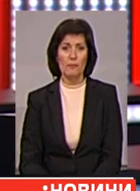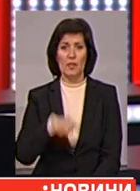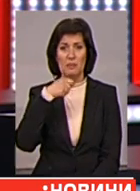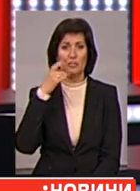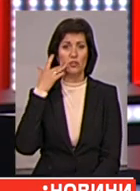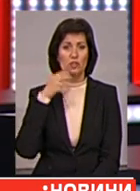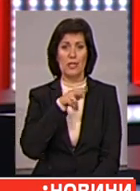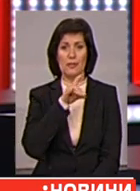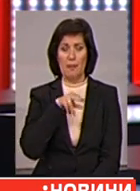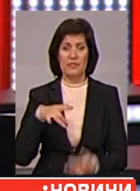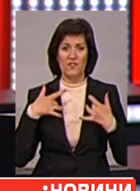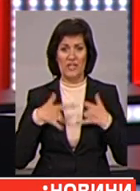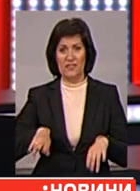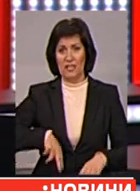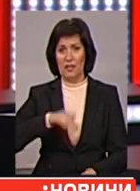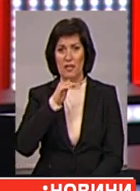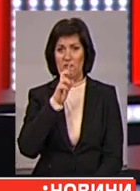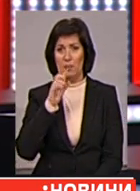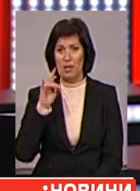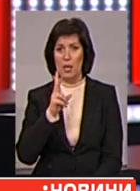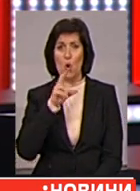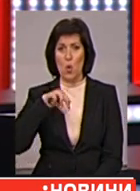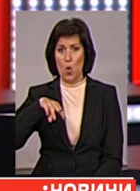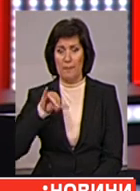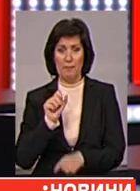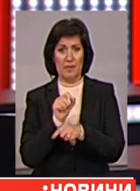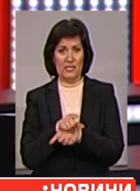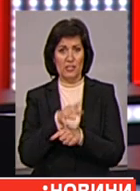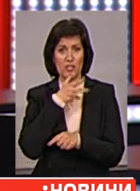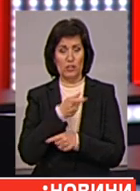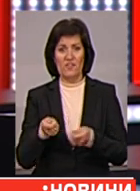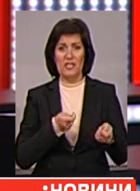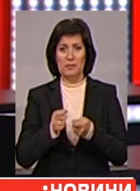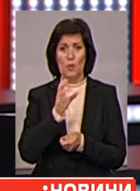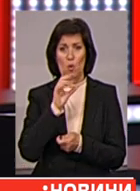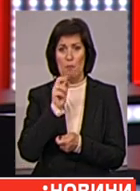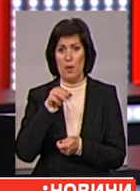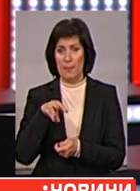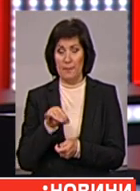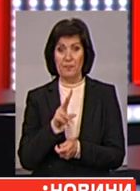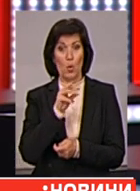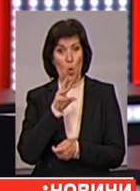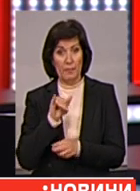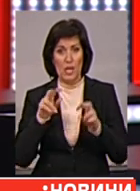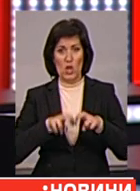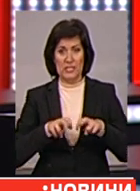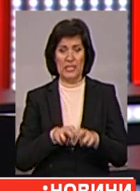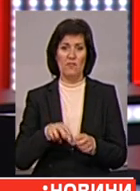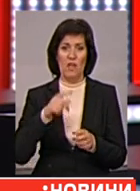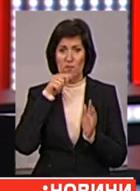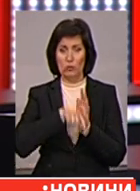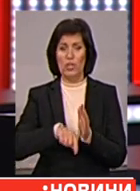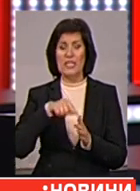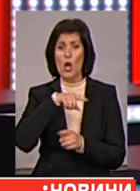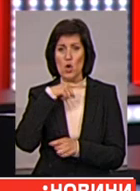Президент США Дональд Трамп звільнив директора ФБР Джеймса Комі, призначеного ще за часів адміністрації Барака Обами. Комі активно розслідував втручання Росії в